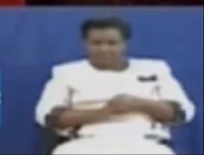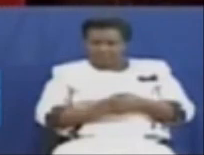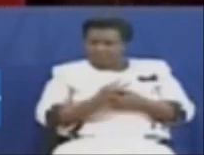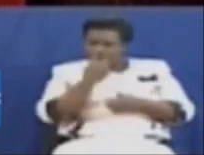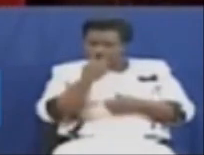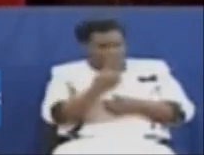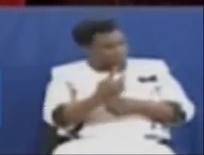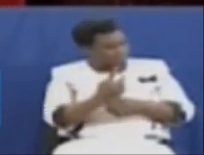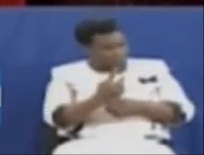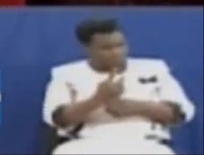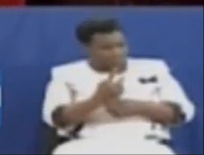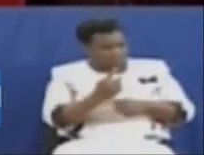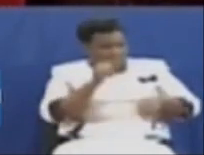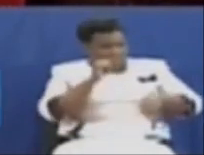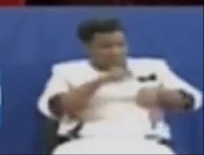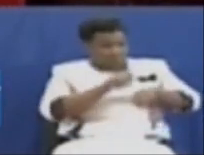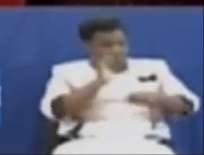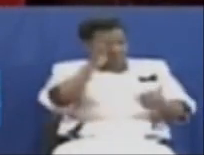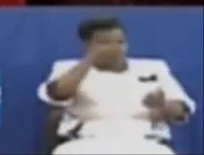serikali